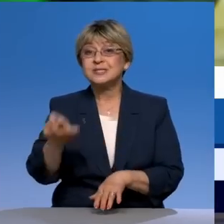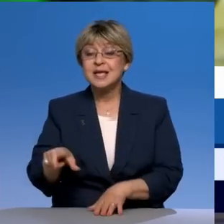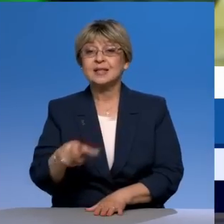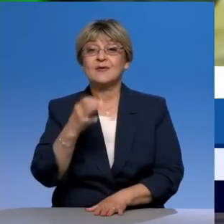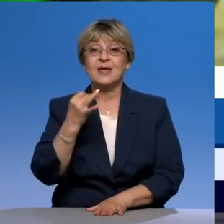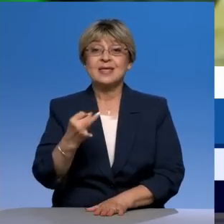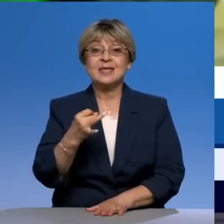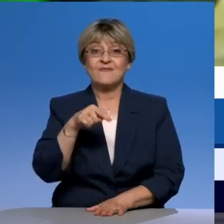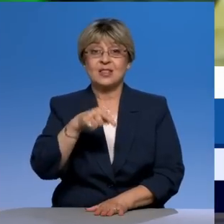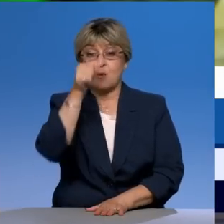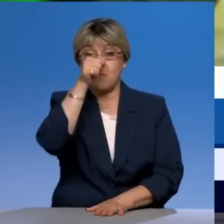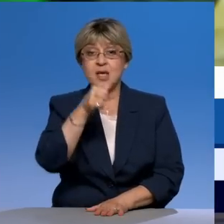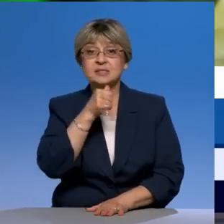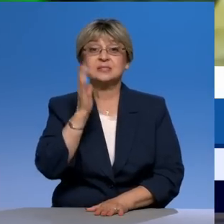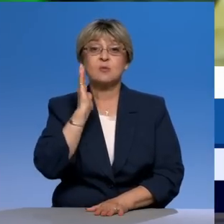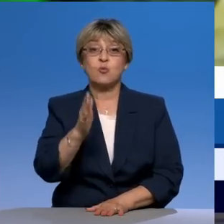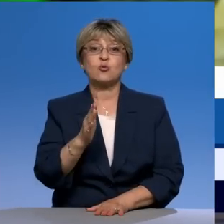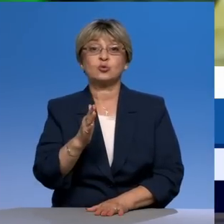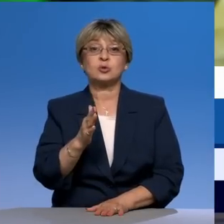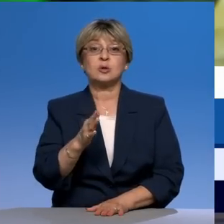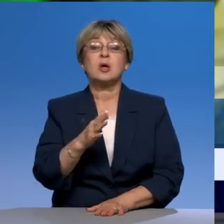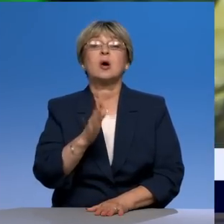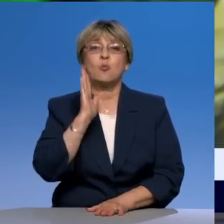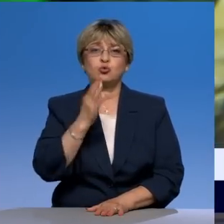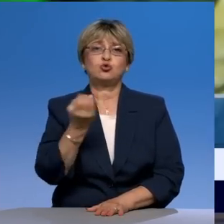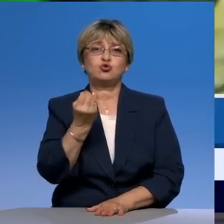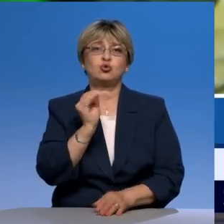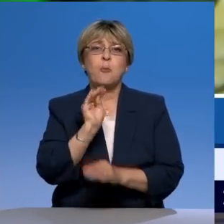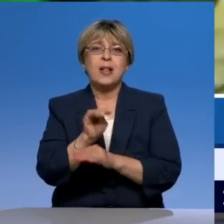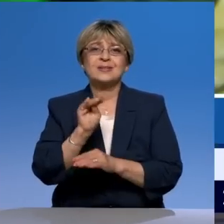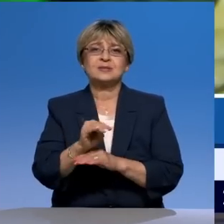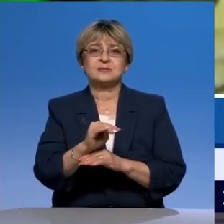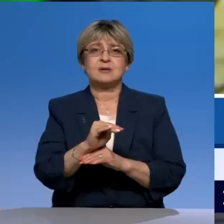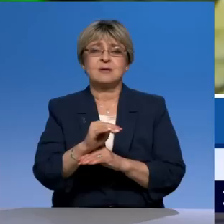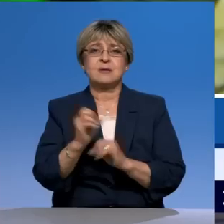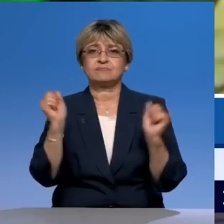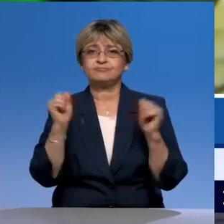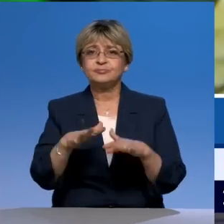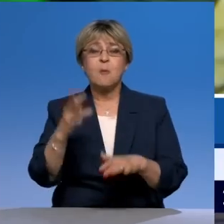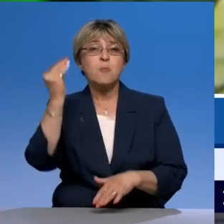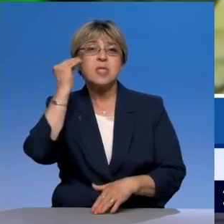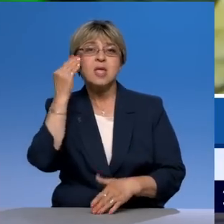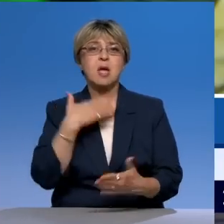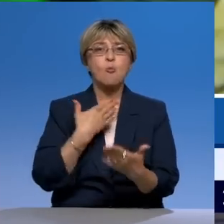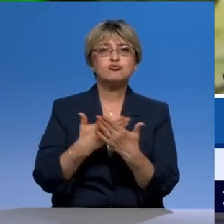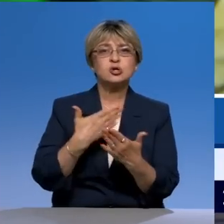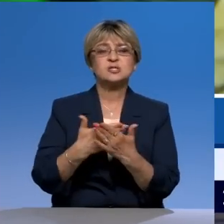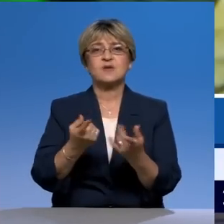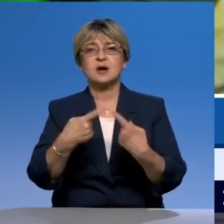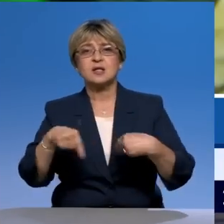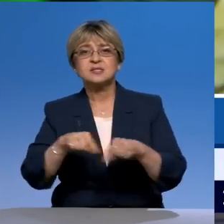этого месяца, я думаю, будет проведено еще не одна такая площадка, где мнение общественности, мнение общественных организаций, мнение